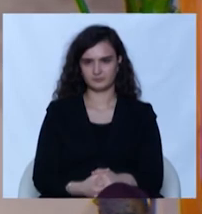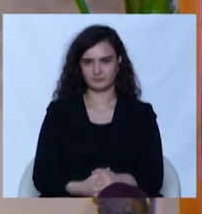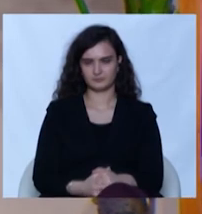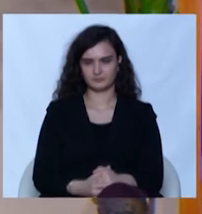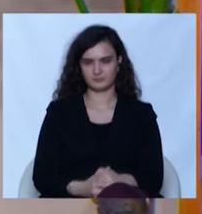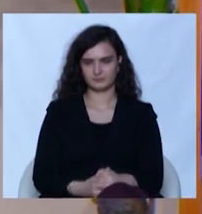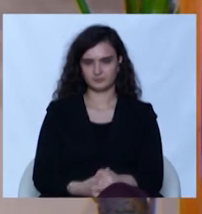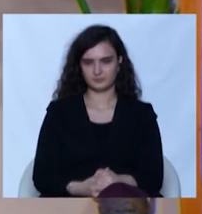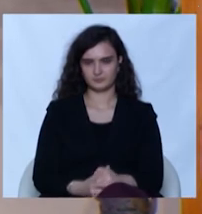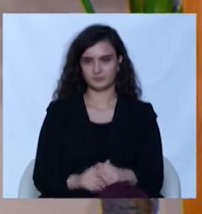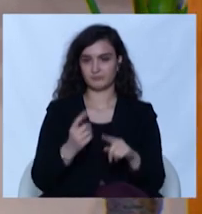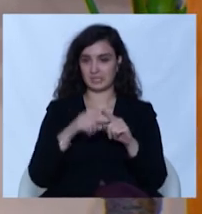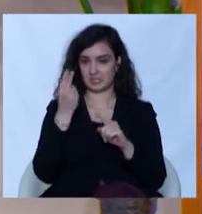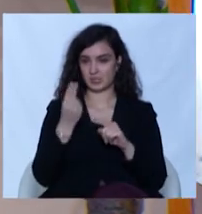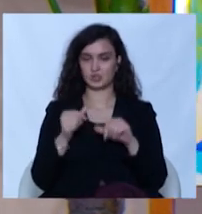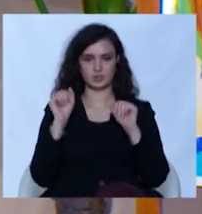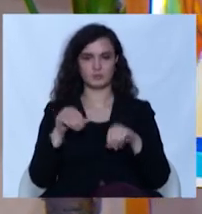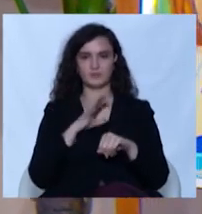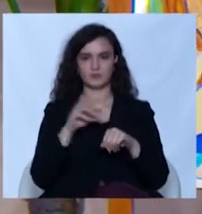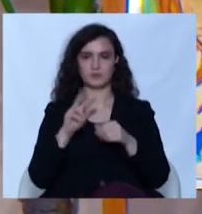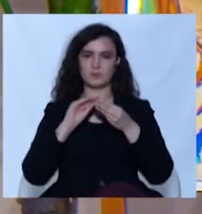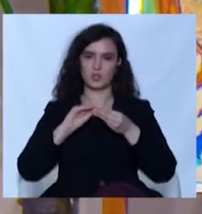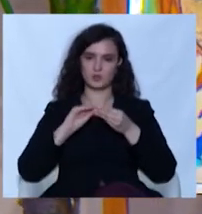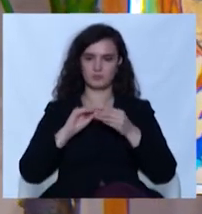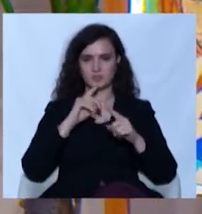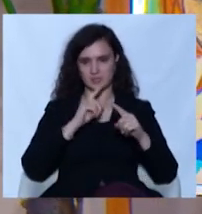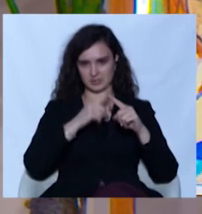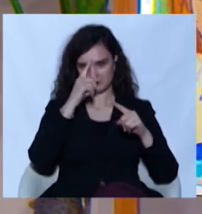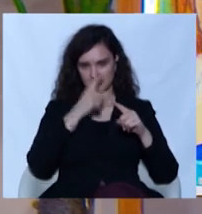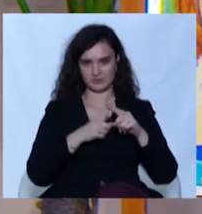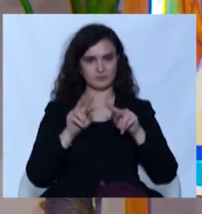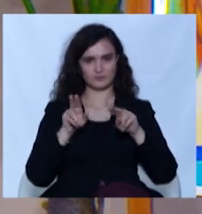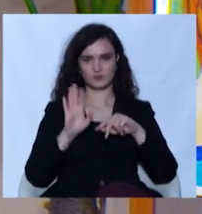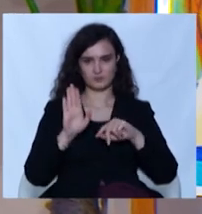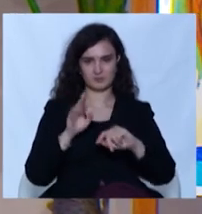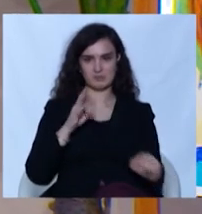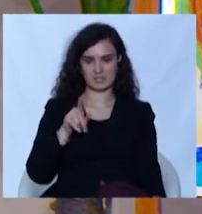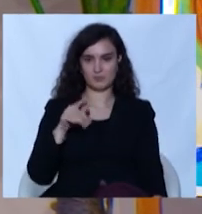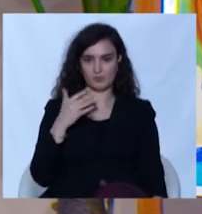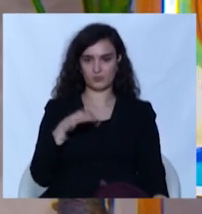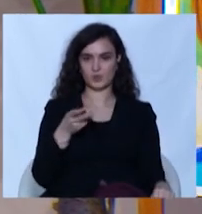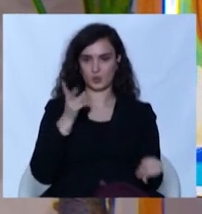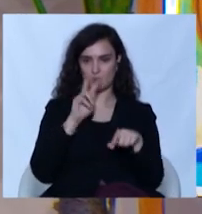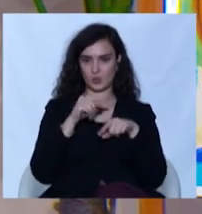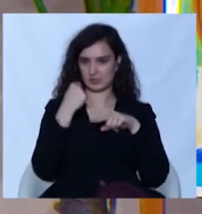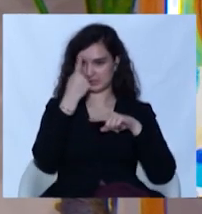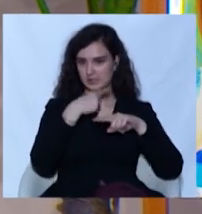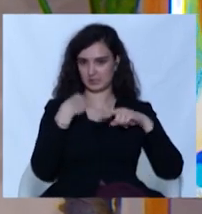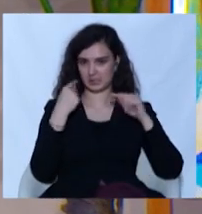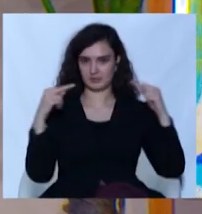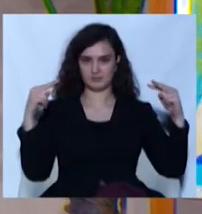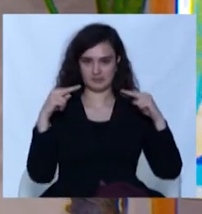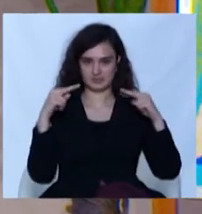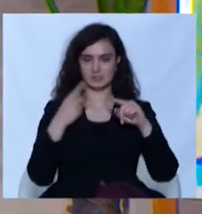ეს ნახატი შეიძლება იყვნენ მეგობრები, და-ძმა, არ აქვს მნიშვნელობა, მაგრამ აქ უკვე გვაქვს ორი ფიგურა, ხო?